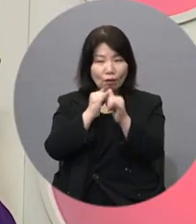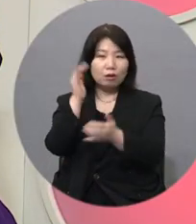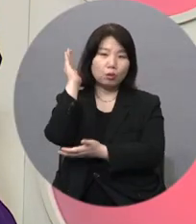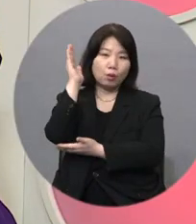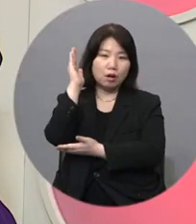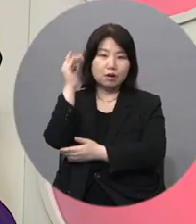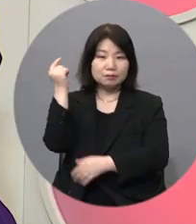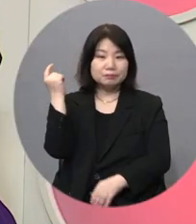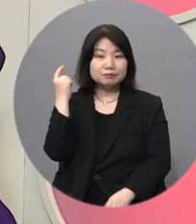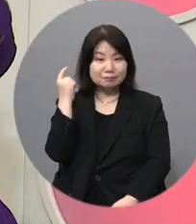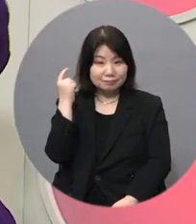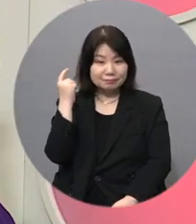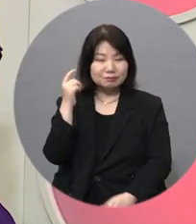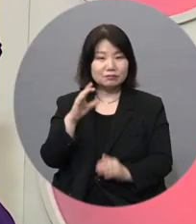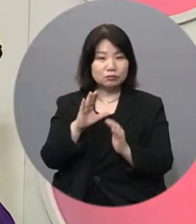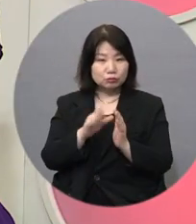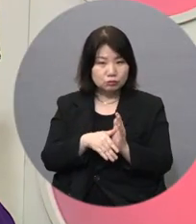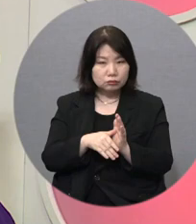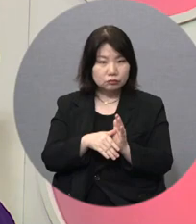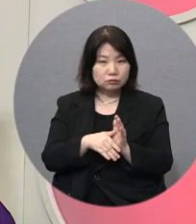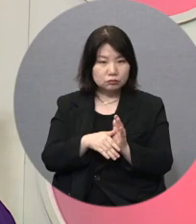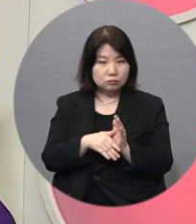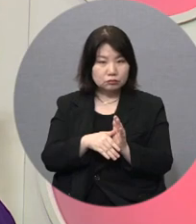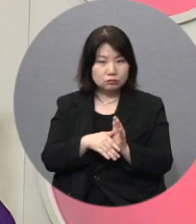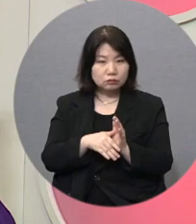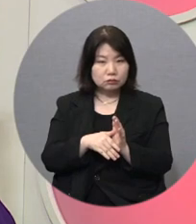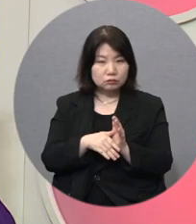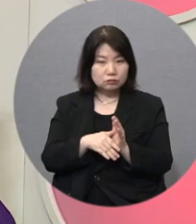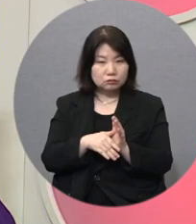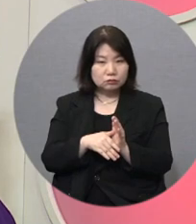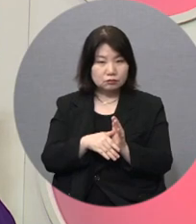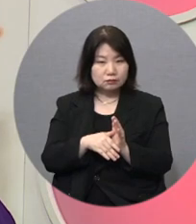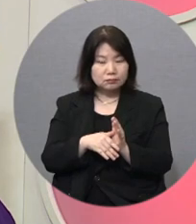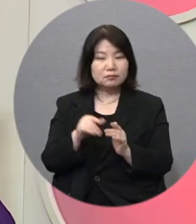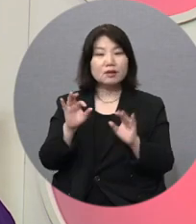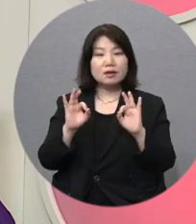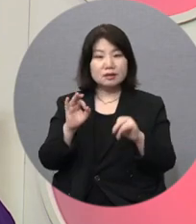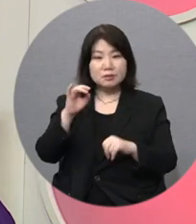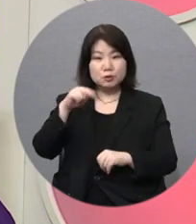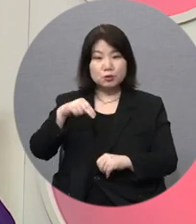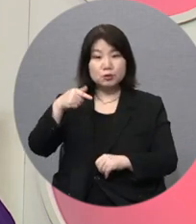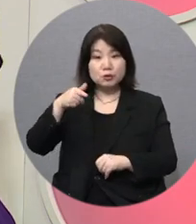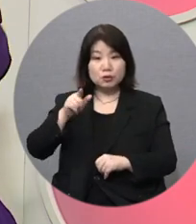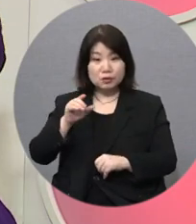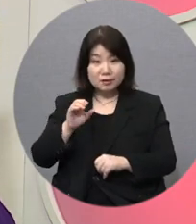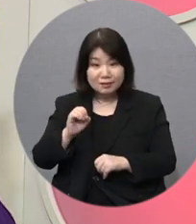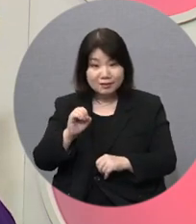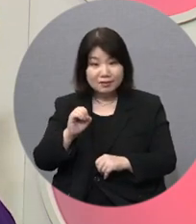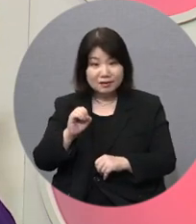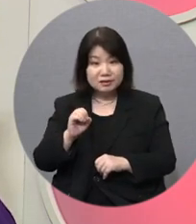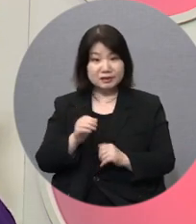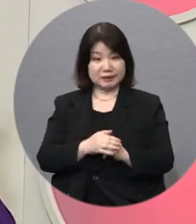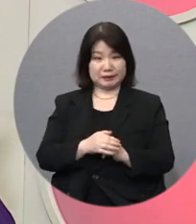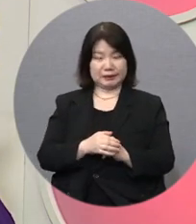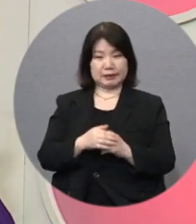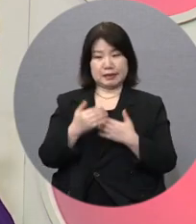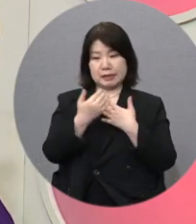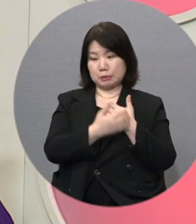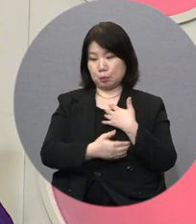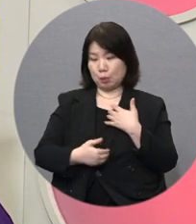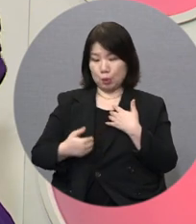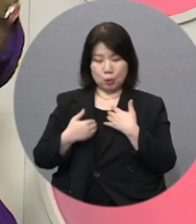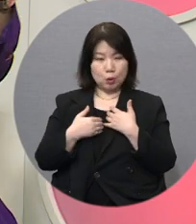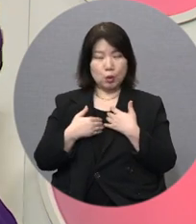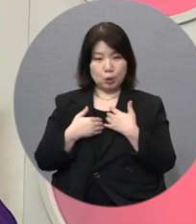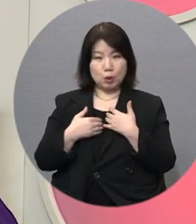들으면서 진짜 이제 본인은 석 아니 점 전에 얘기하신 우리 김유경 그분은 이제 몸이 이제 지체 장애인이다